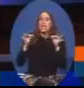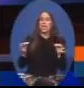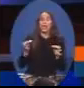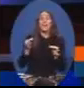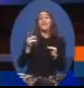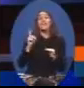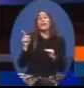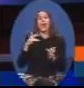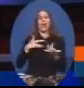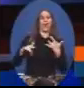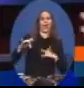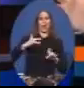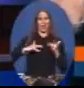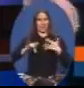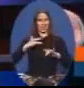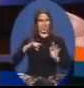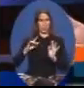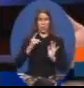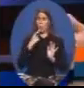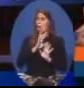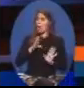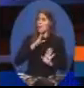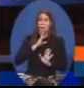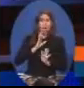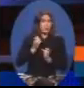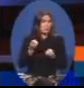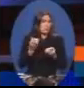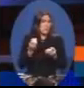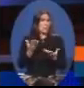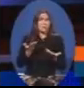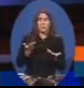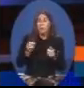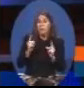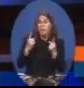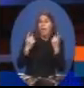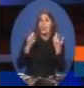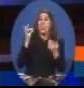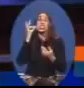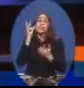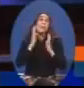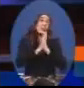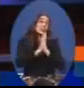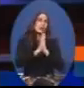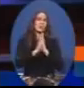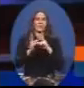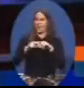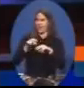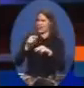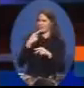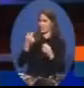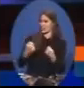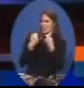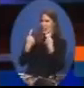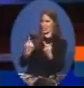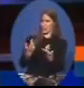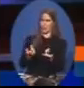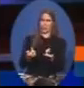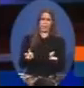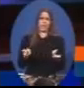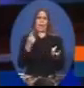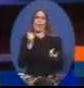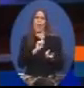ואפילו באו ותרצו, כאילו שאין את הבעיה הזו, זה פשוט נשים מבקשות, ואחר כך אמרתי, סתרו את עצמם, הן לא